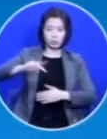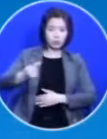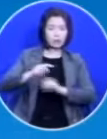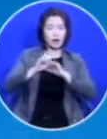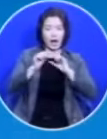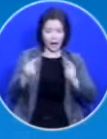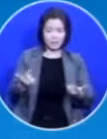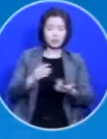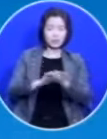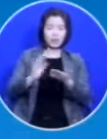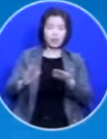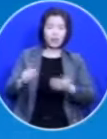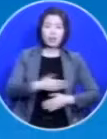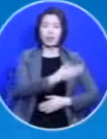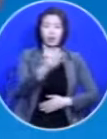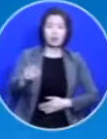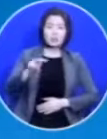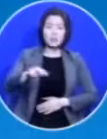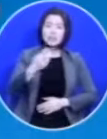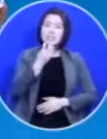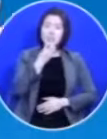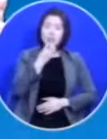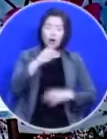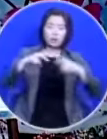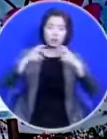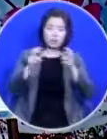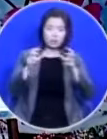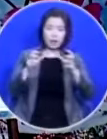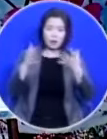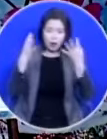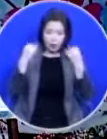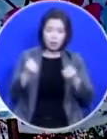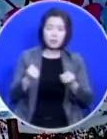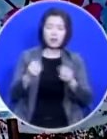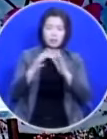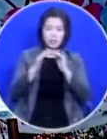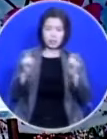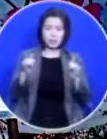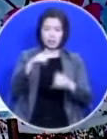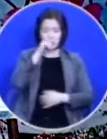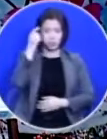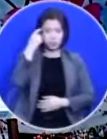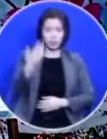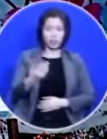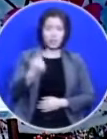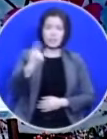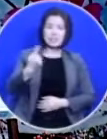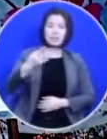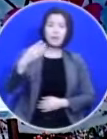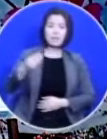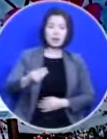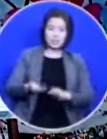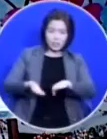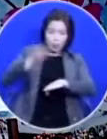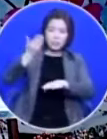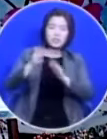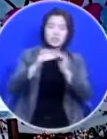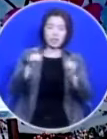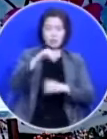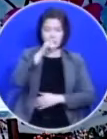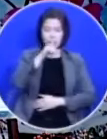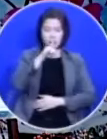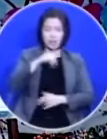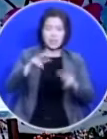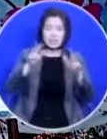아닙니다 여러분이 서울과 성남에 얼마나 많은 사람들이 있나요 천만이 넘는 사람들이 있습니다